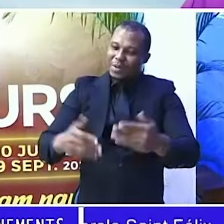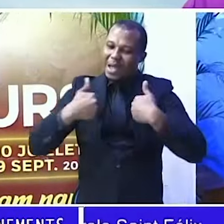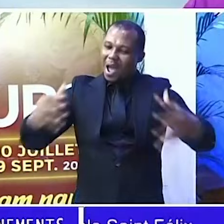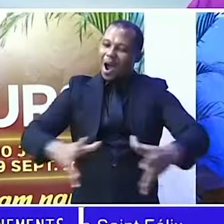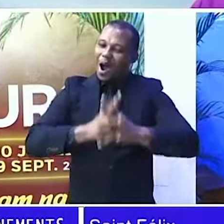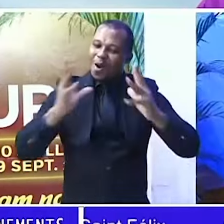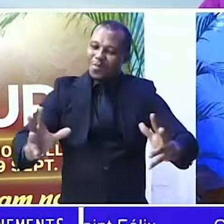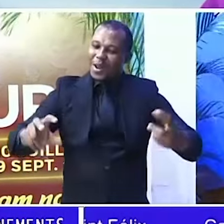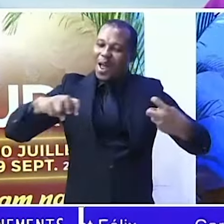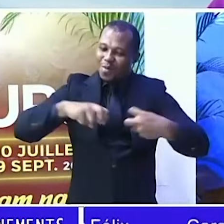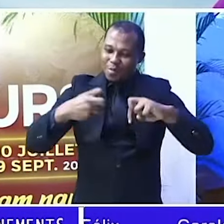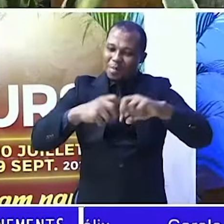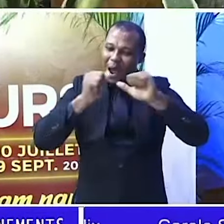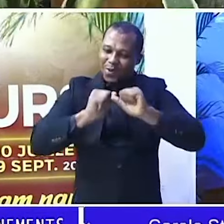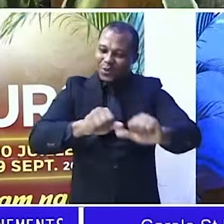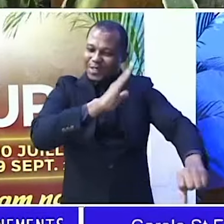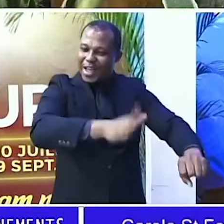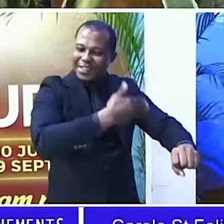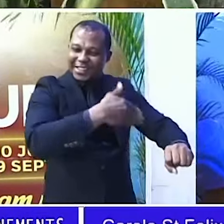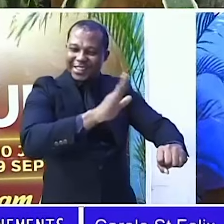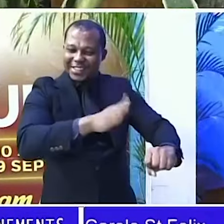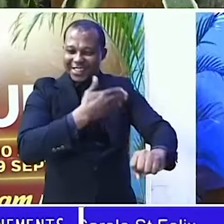souffrance. On continue à chanter ensemble.